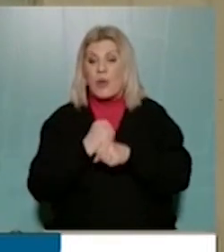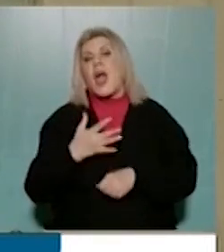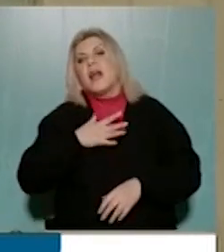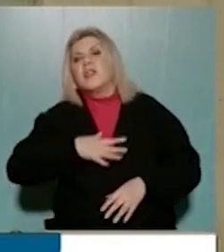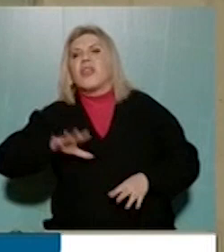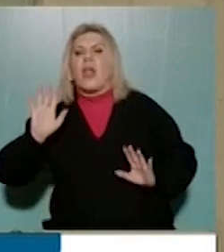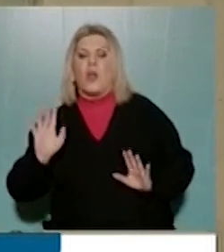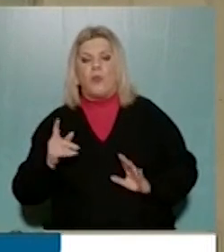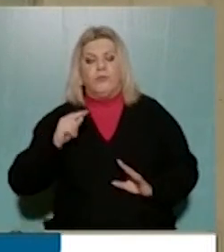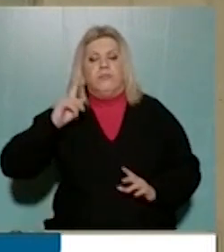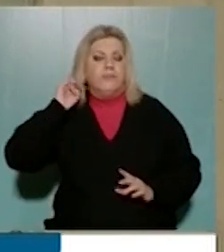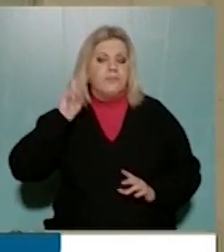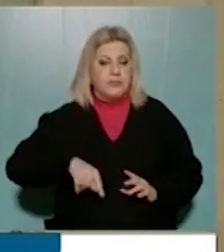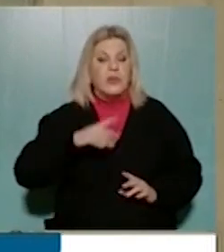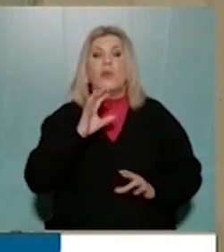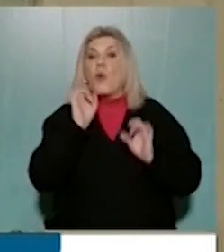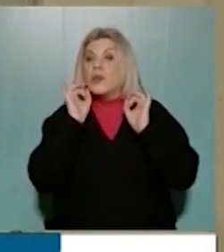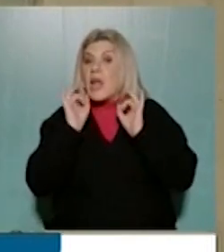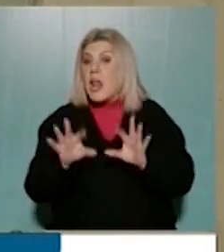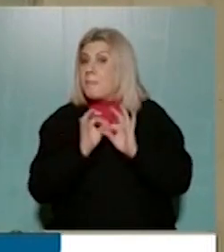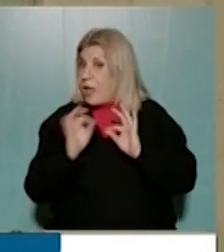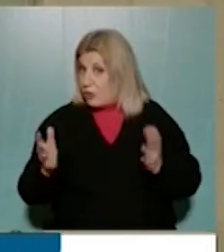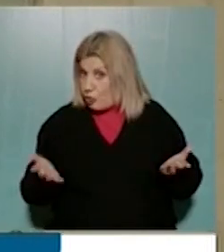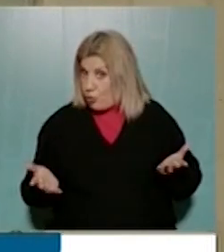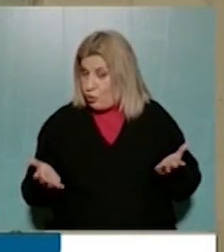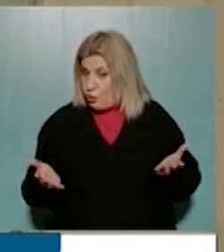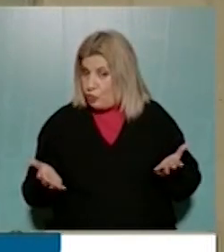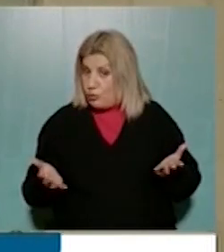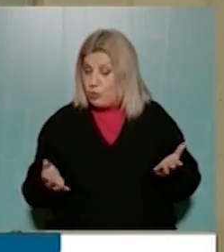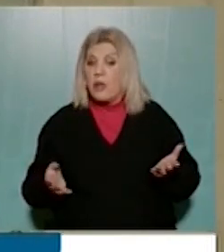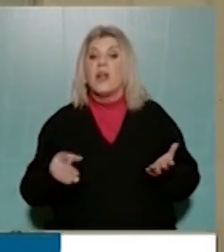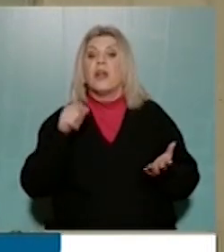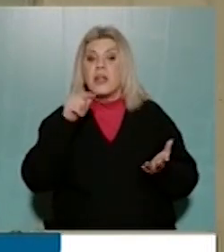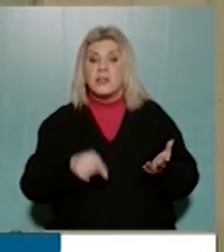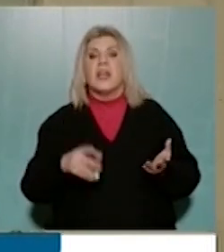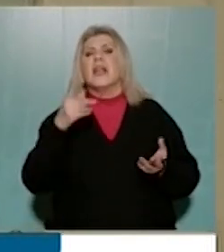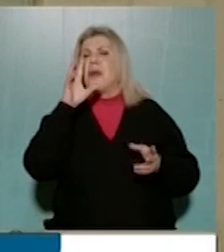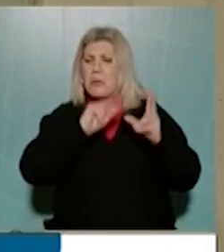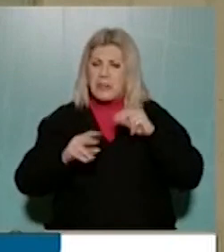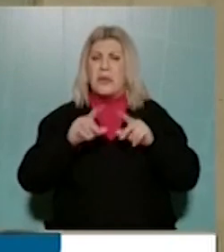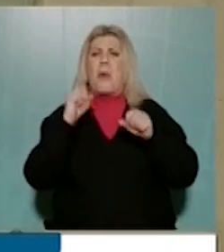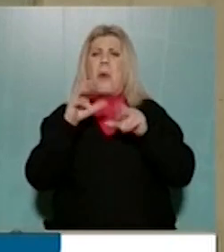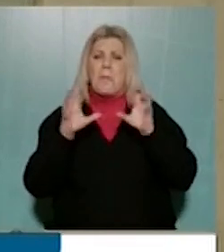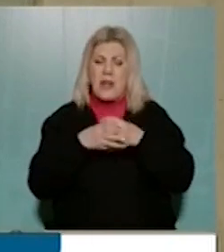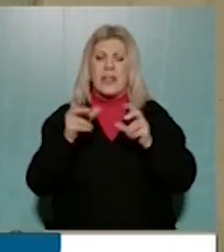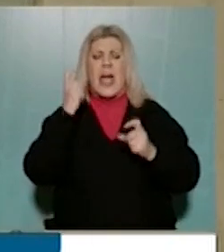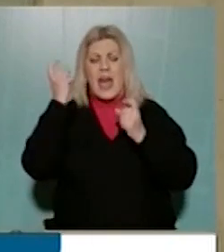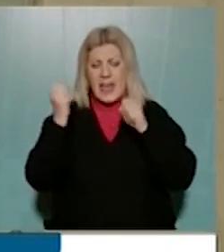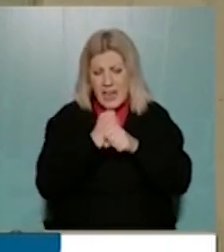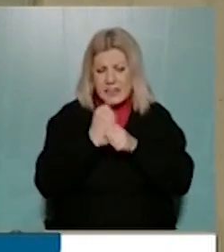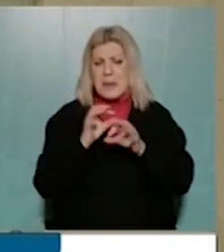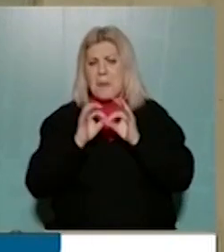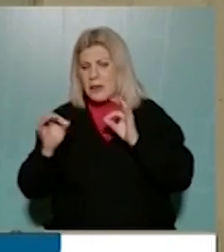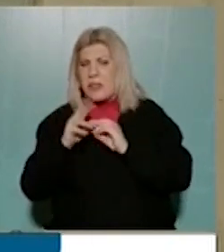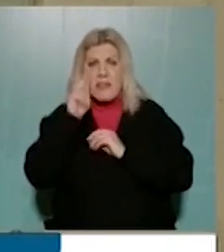θέλω χωρίς κανένα ουσιαστικό μέτρο ε για τις ακούμε για συνεχή συσκέψεις ομάδες εργασίας μελέτες μέτρα